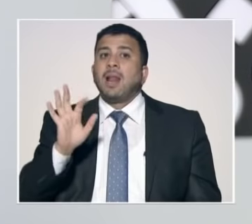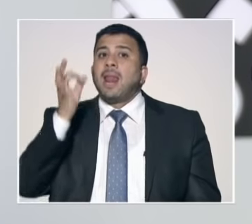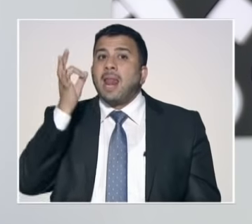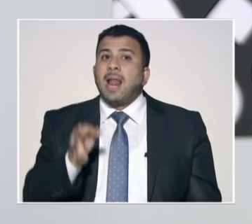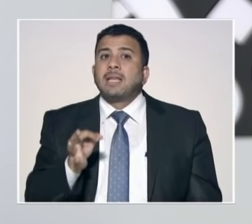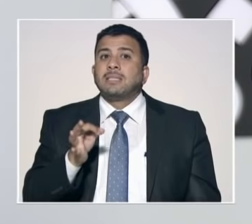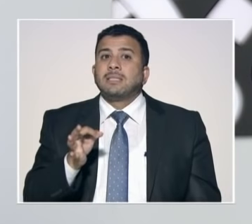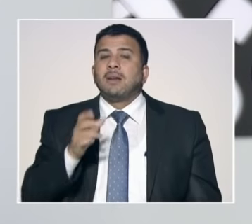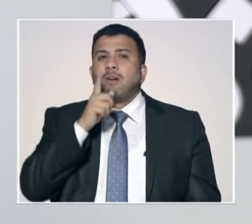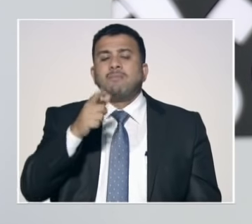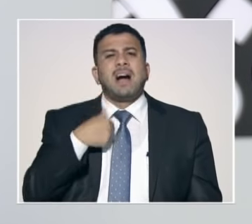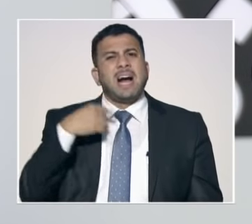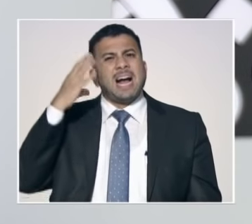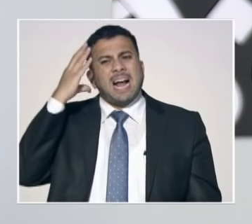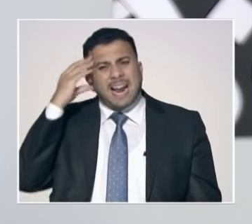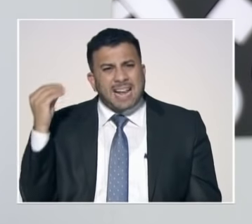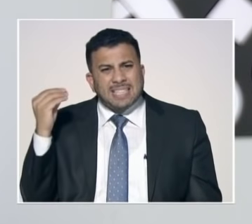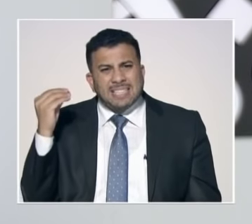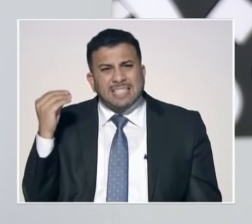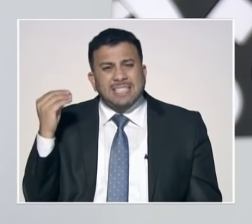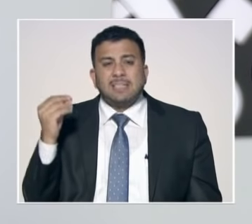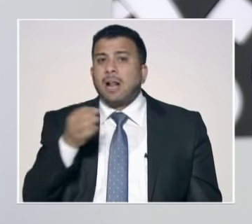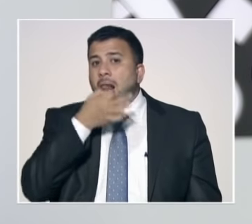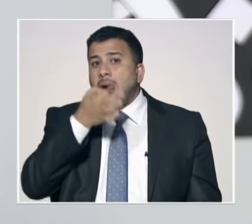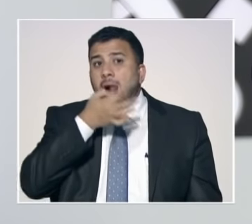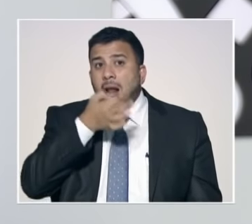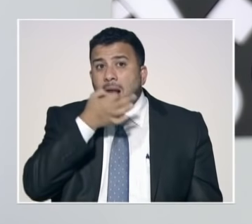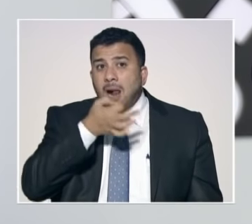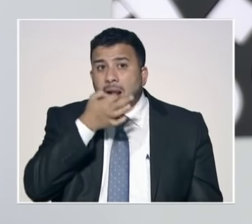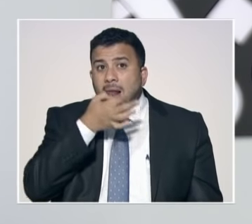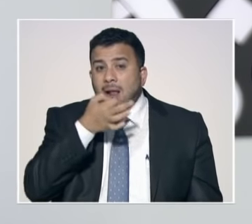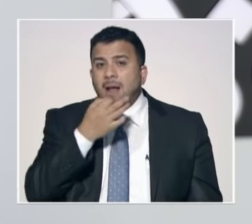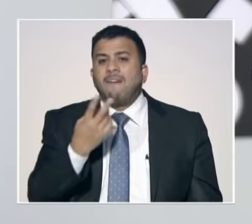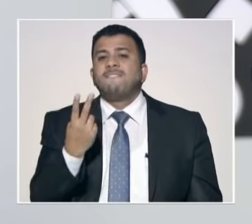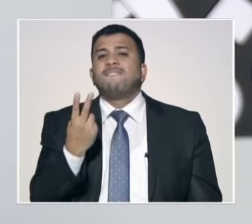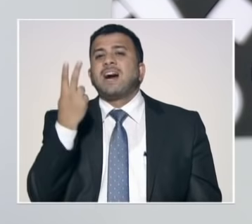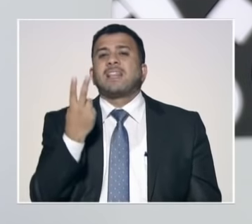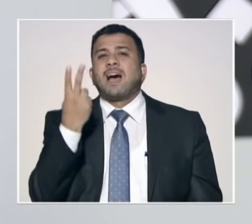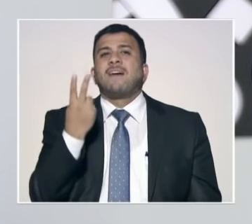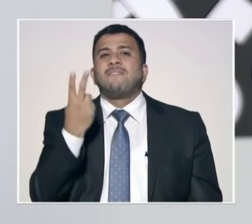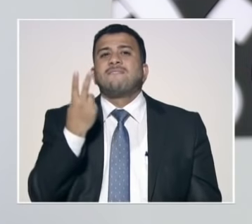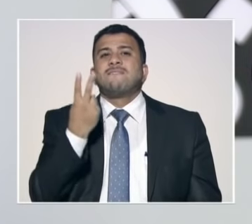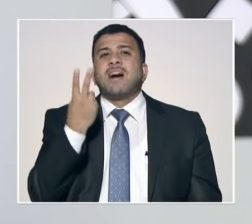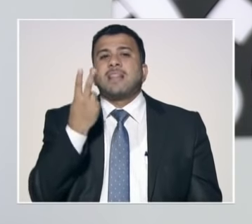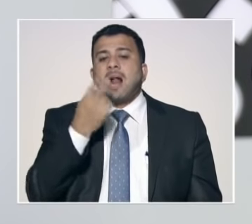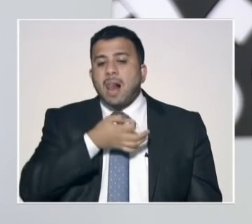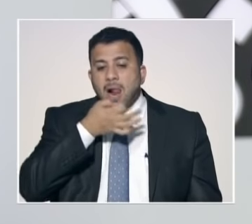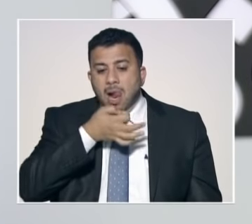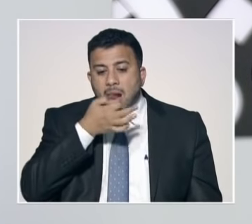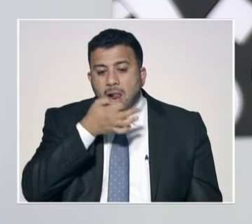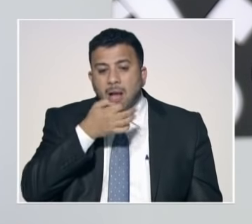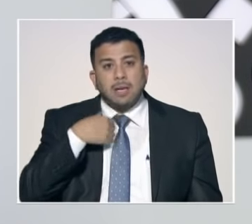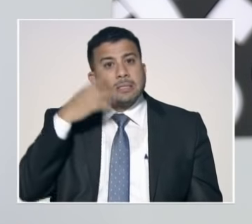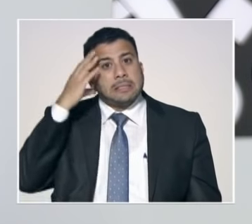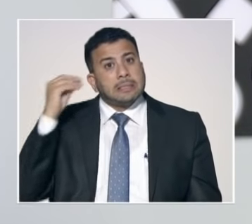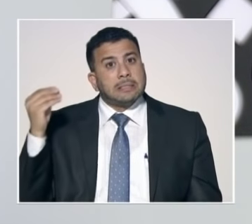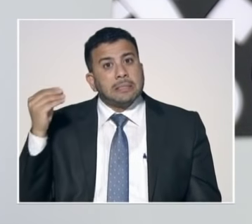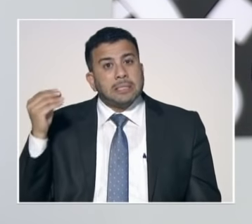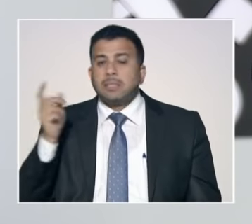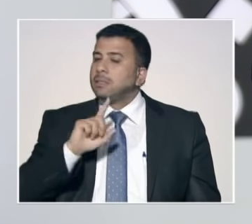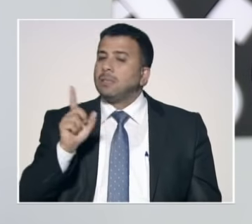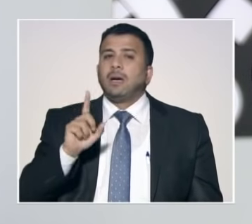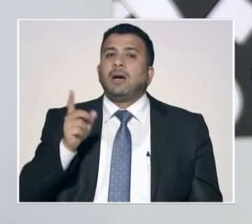السهو، هذا غلط. من نسي الفاتحة ما يجبرها بسجود السهو، لا بد أن يأتي بالفاتحة. من نسي الركوع